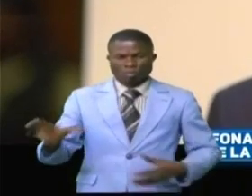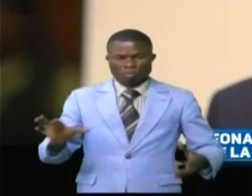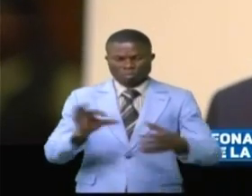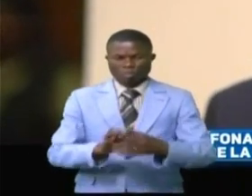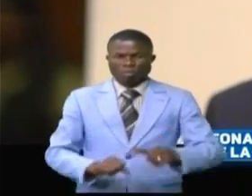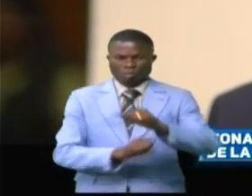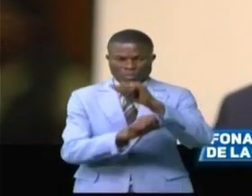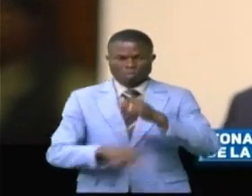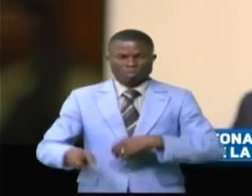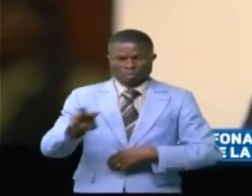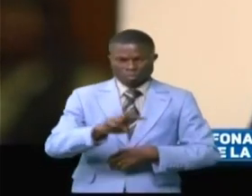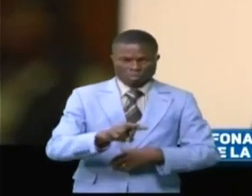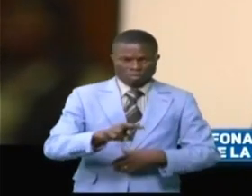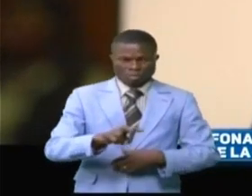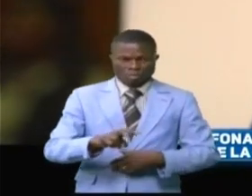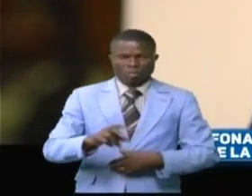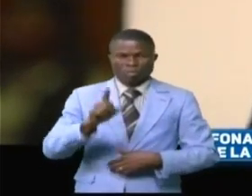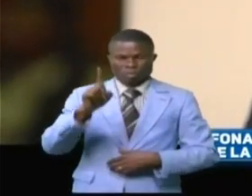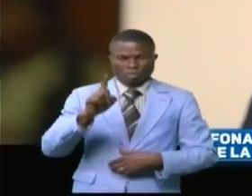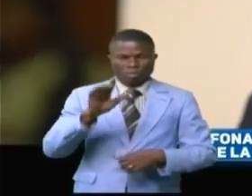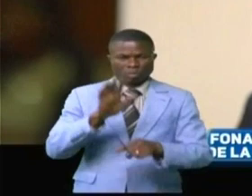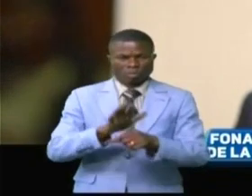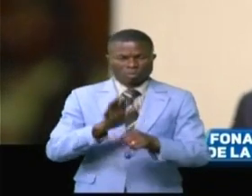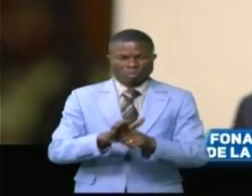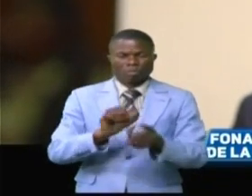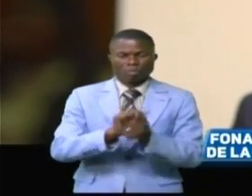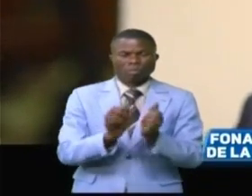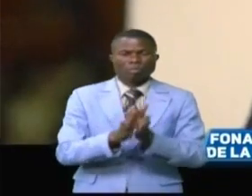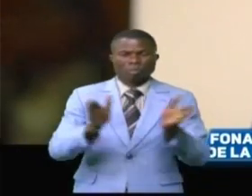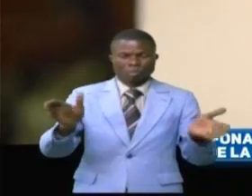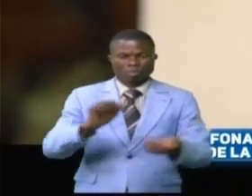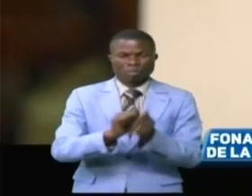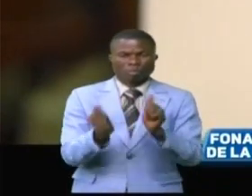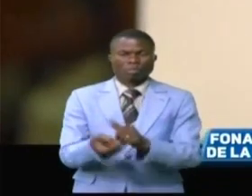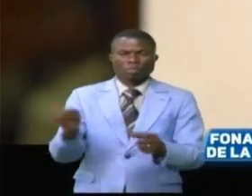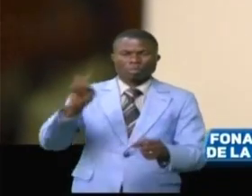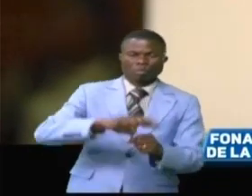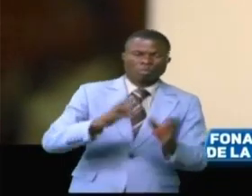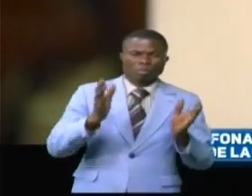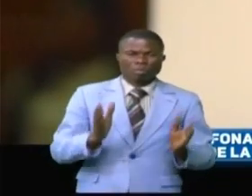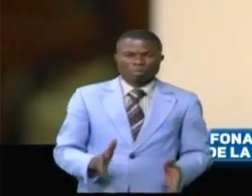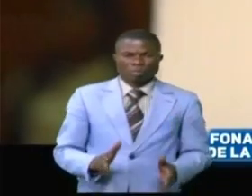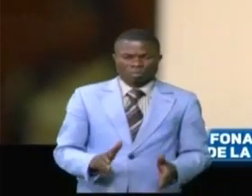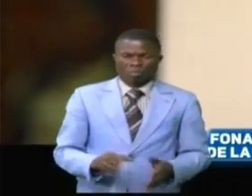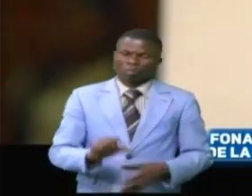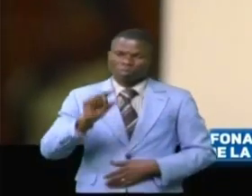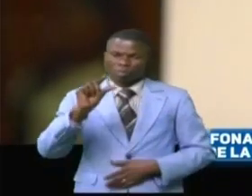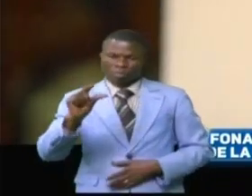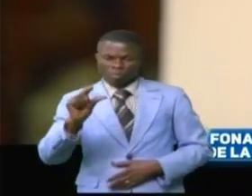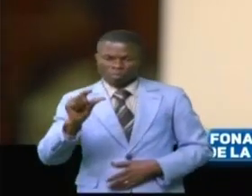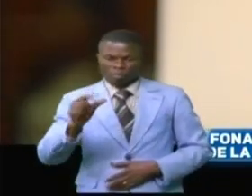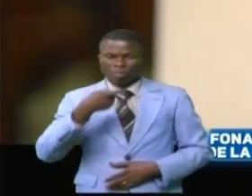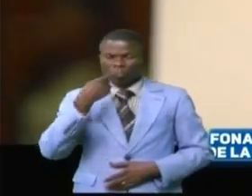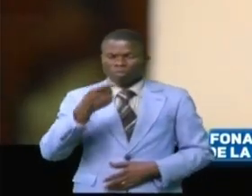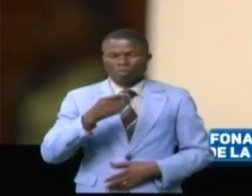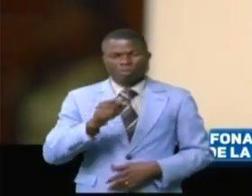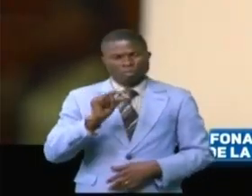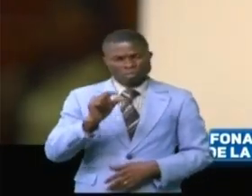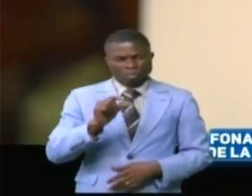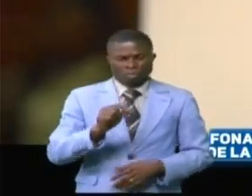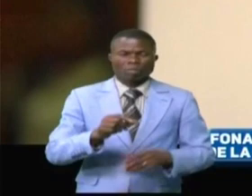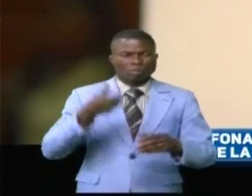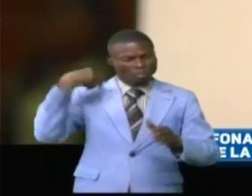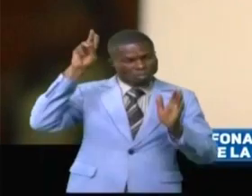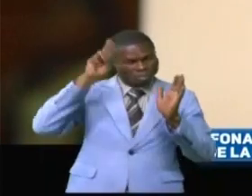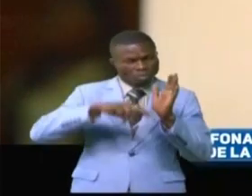pays, pendant longtemps, il y a eu une forme d'omerta généralisée sur la situation des victimes. Très peu osaient en parler, que ce soit du côté du